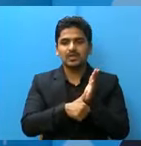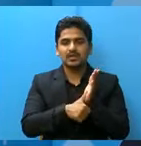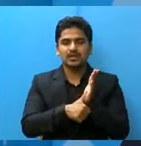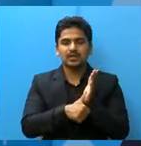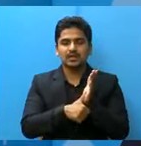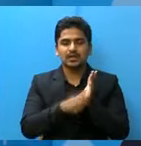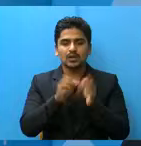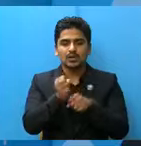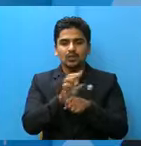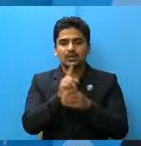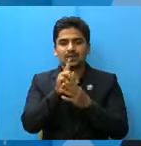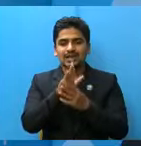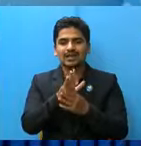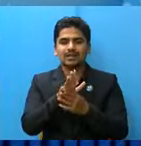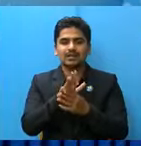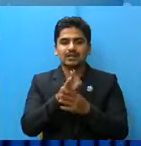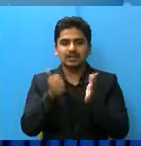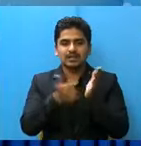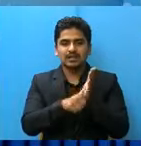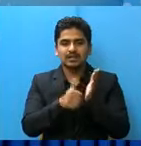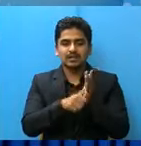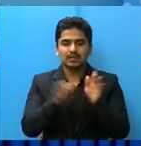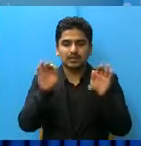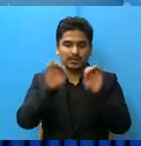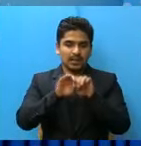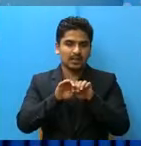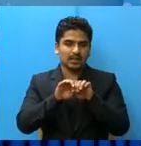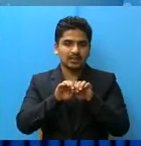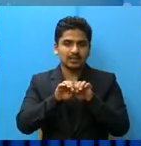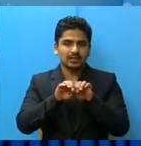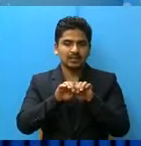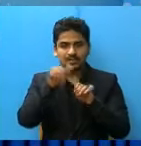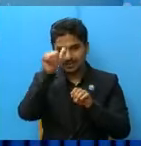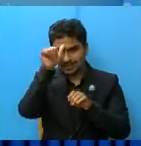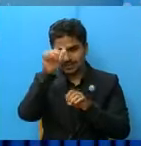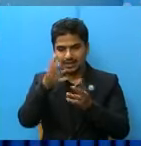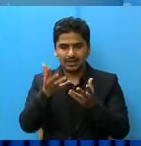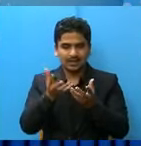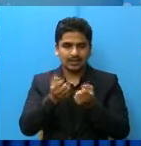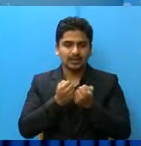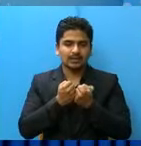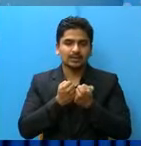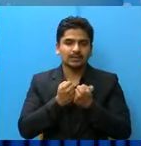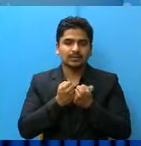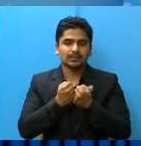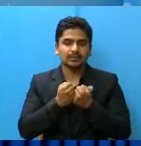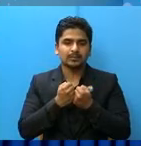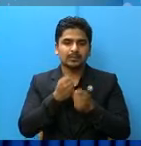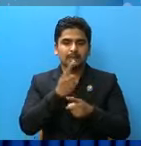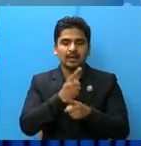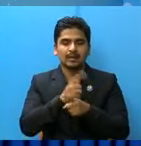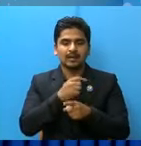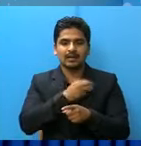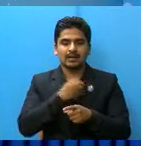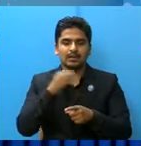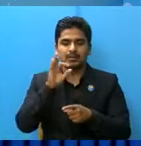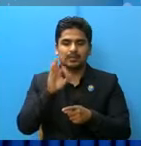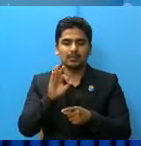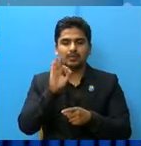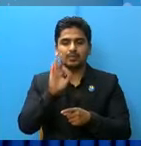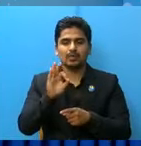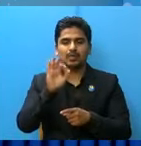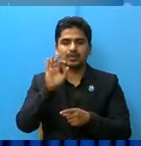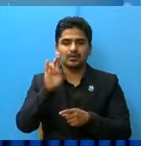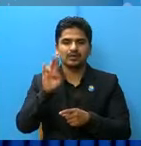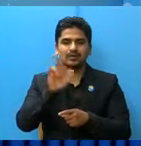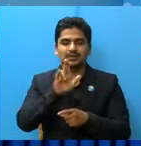कोबिड नाइटिन को टेस्टिंग सम्मंदी जानकारी लिये रा प्राध्यापव डाक्टर बसिष्ट प्रसाद